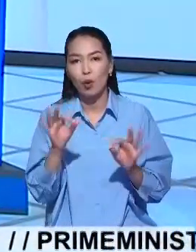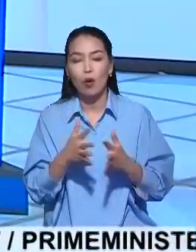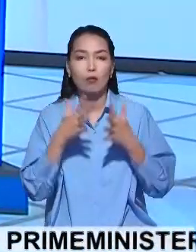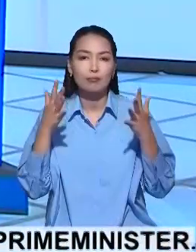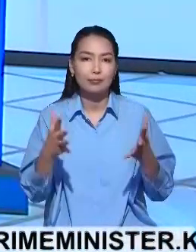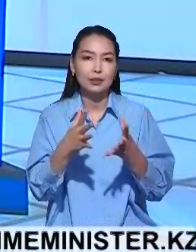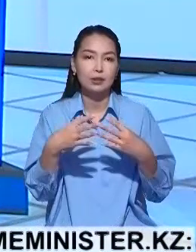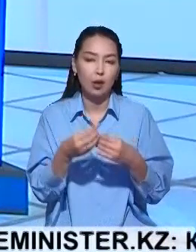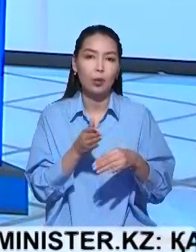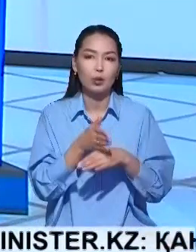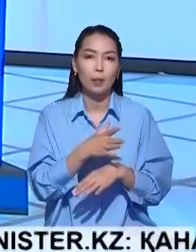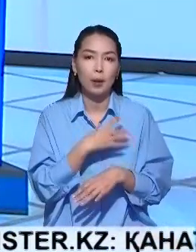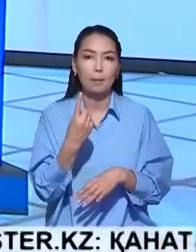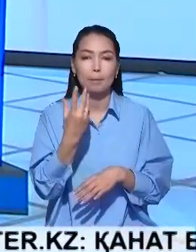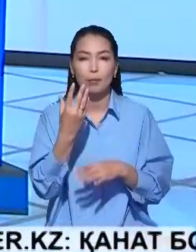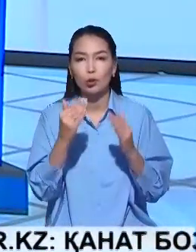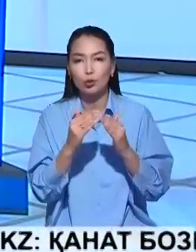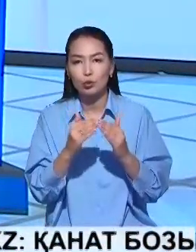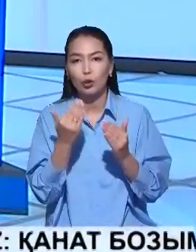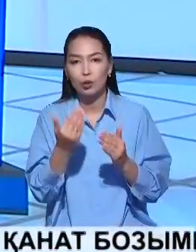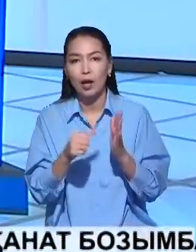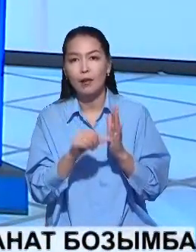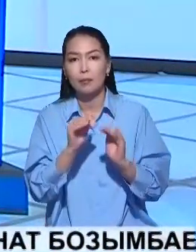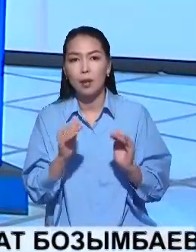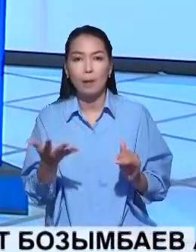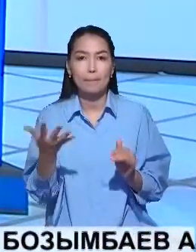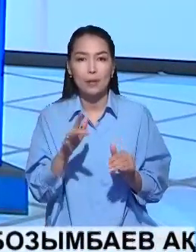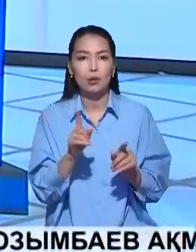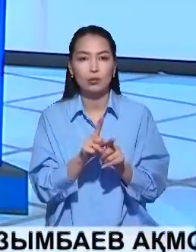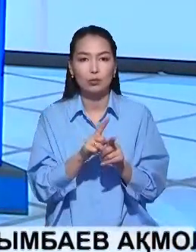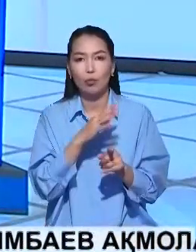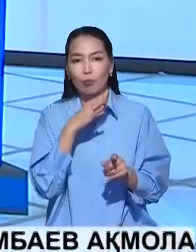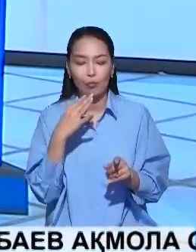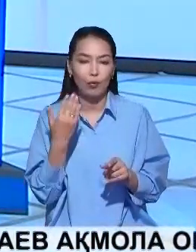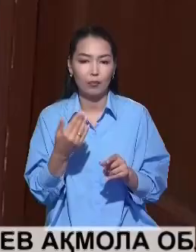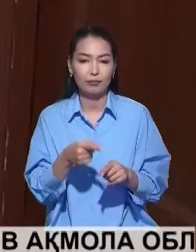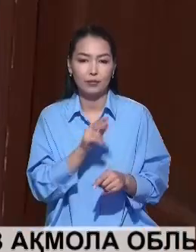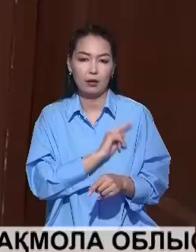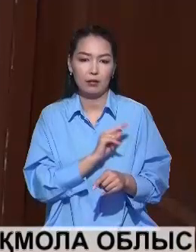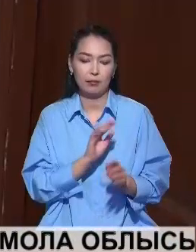барды. Мұнда бір үйден өрген 6 баланың 5-еуі саналы ғұмырын осы салаға арнаған.